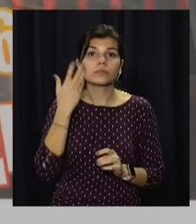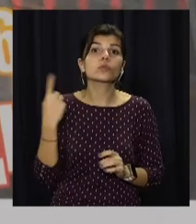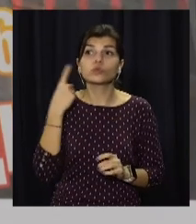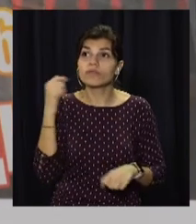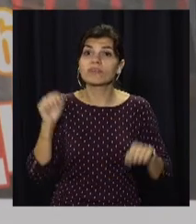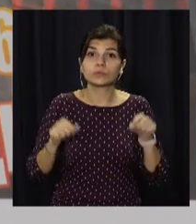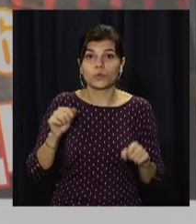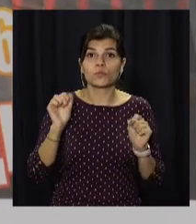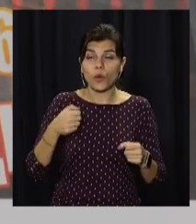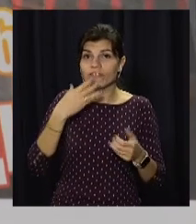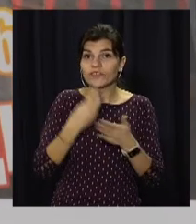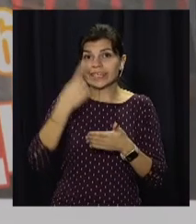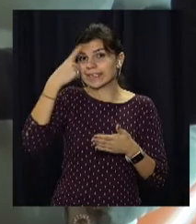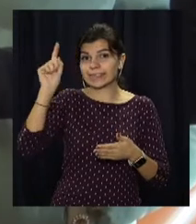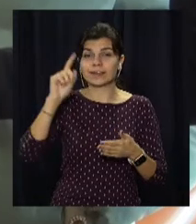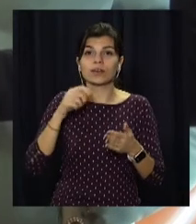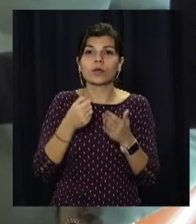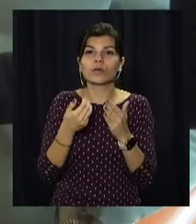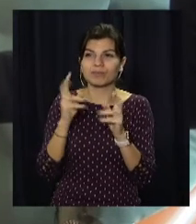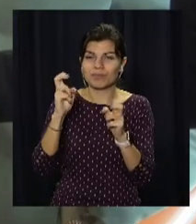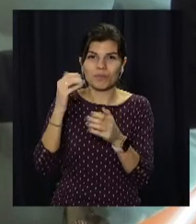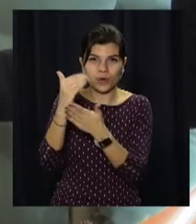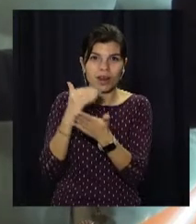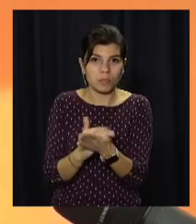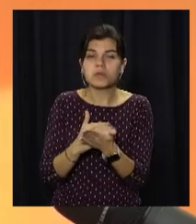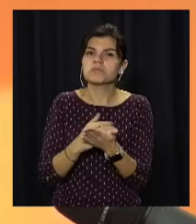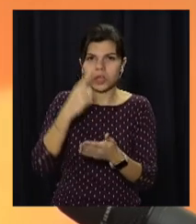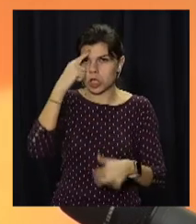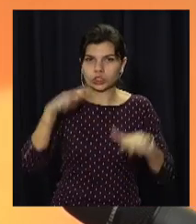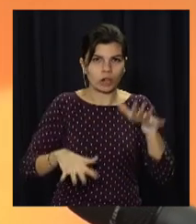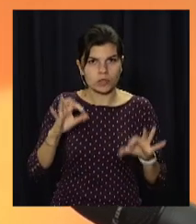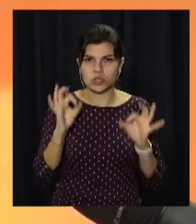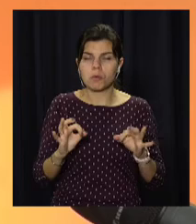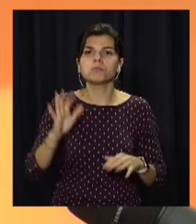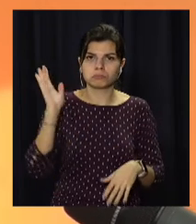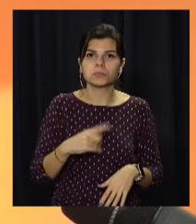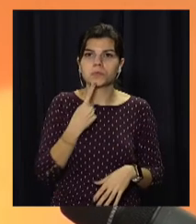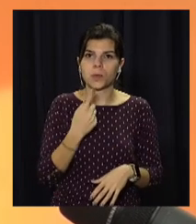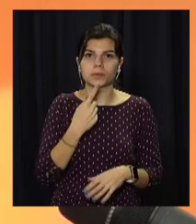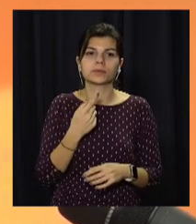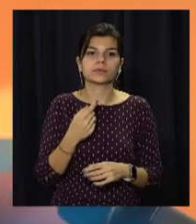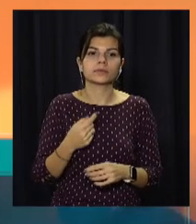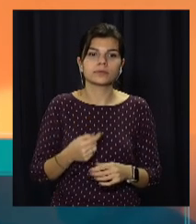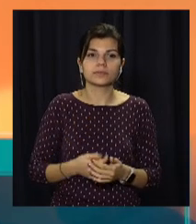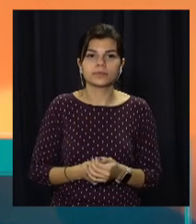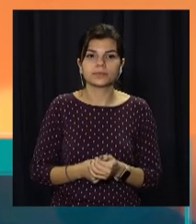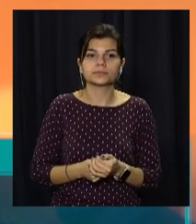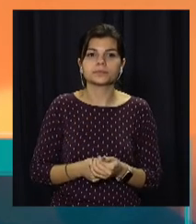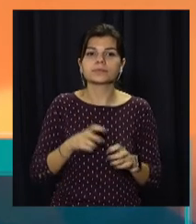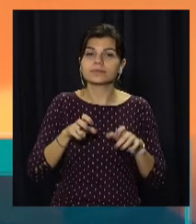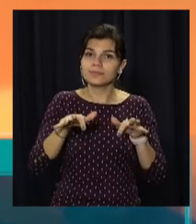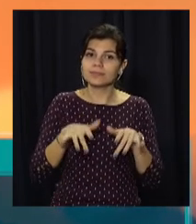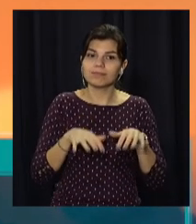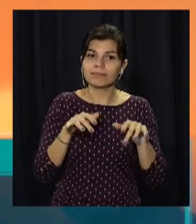про можливість подати власний проєкт до бюджету участі, не вагався. Бував, працював у практичній роботі по інформатиці,